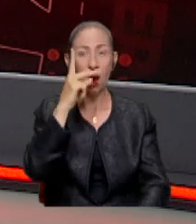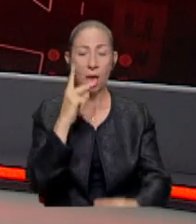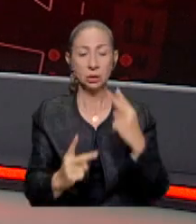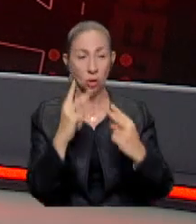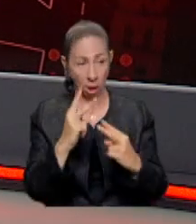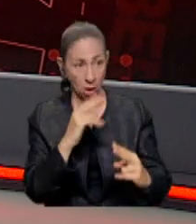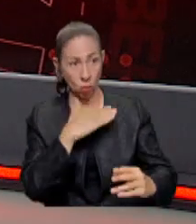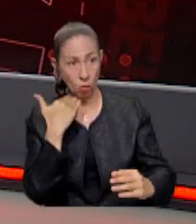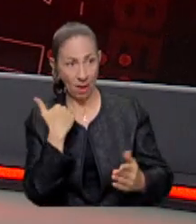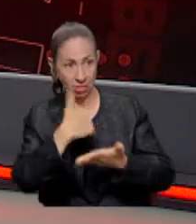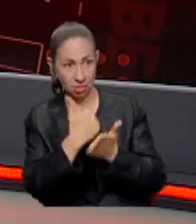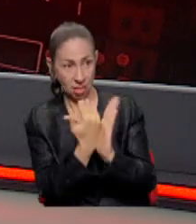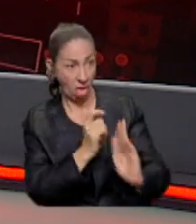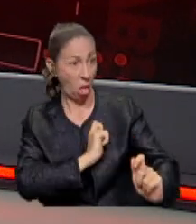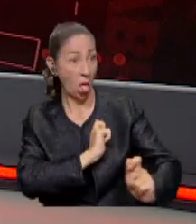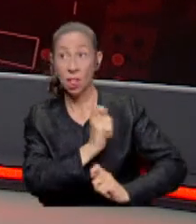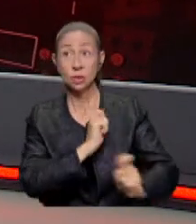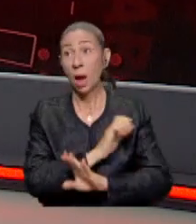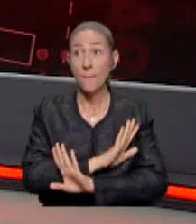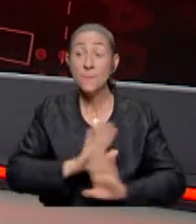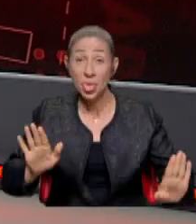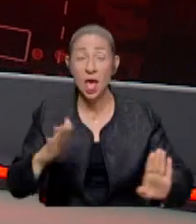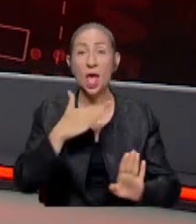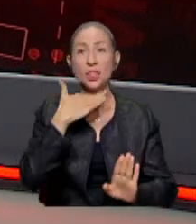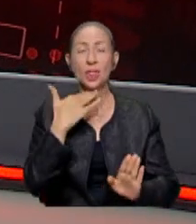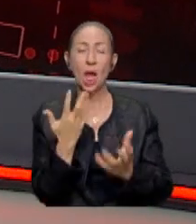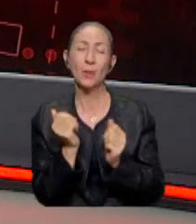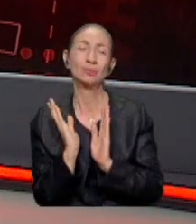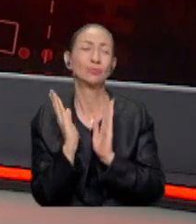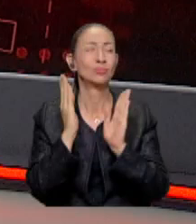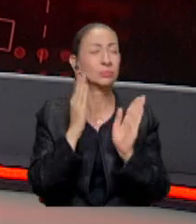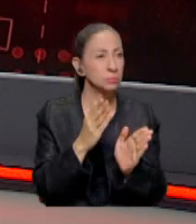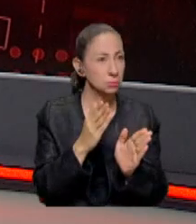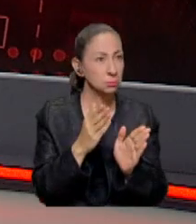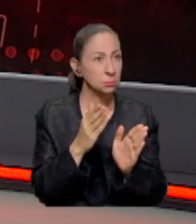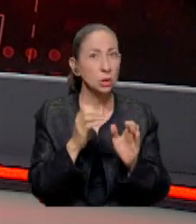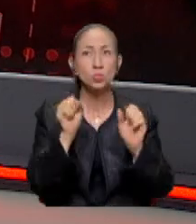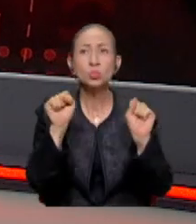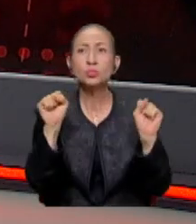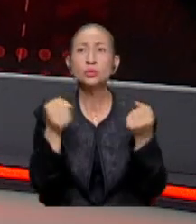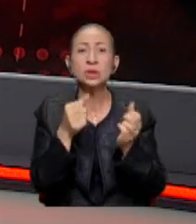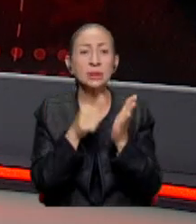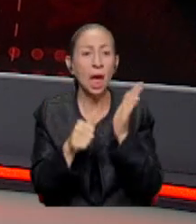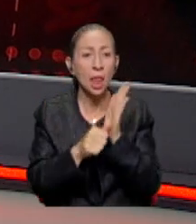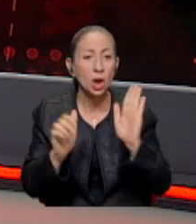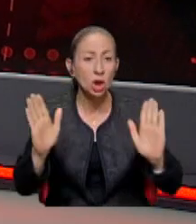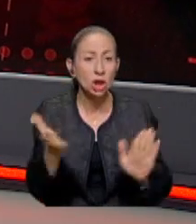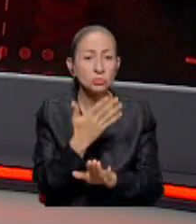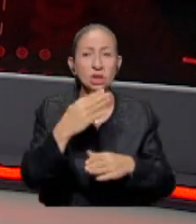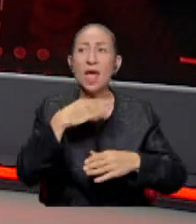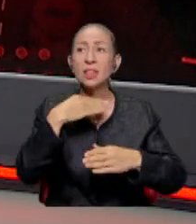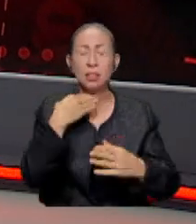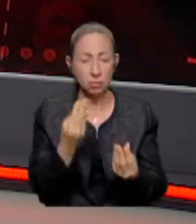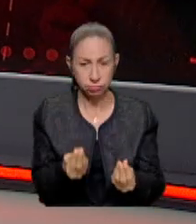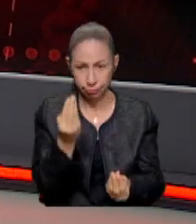restoranla kurbanlık hissesi için anlaşmışlardı. Etlerini almaya gittiklerinde donmuş, tarihi geçmiş, işlenmiş